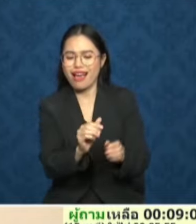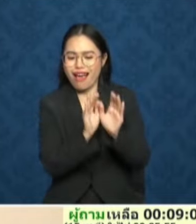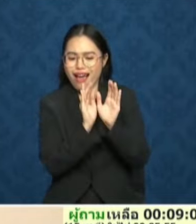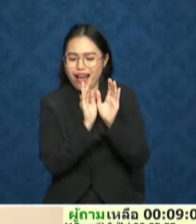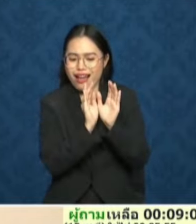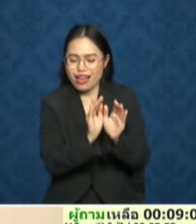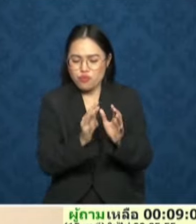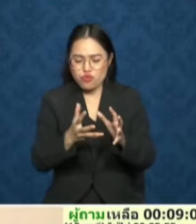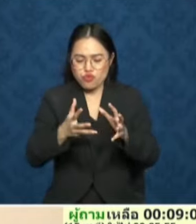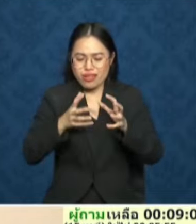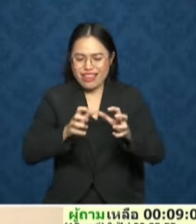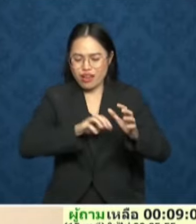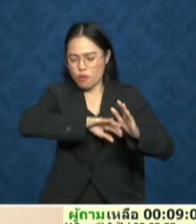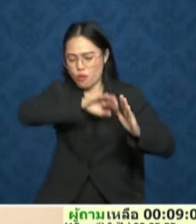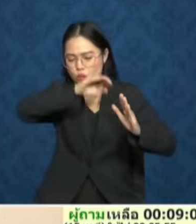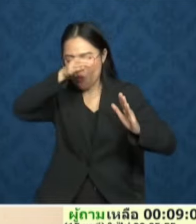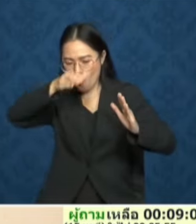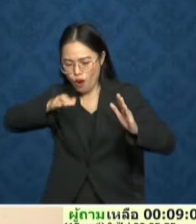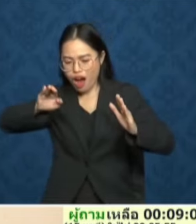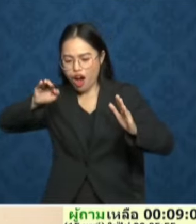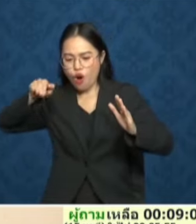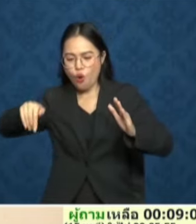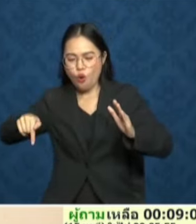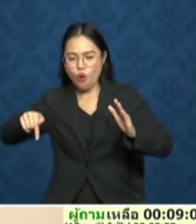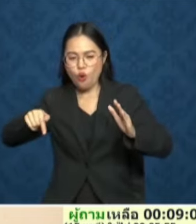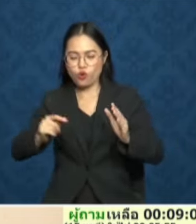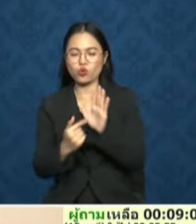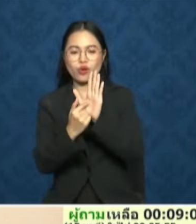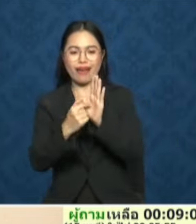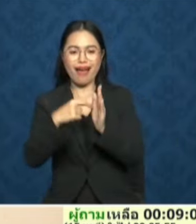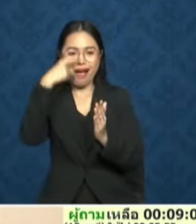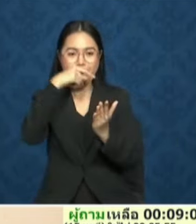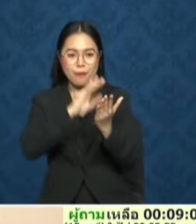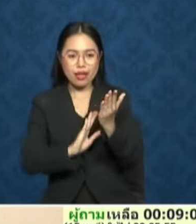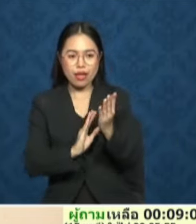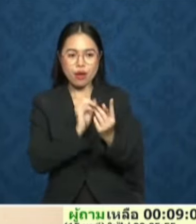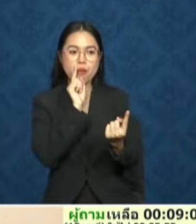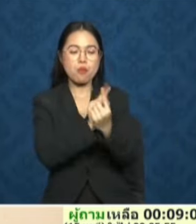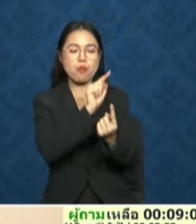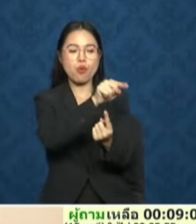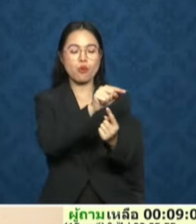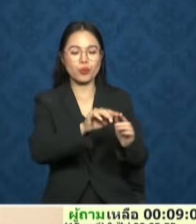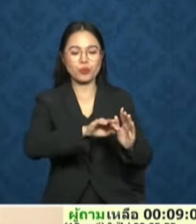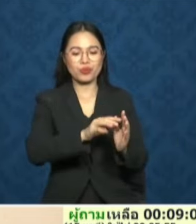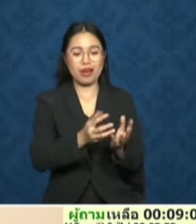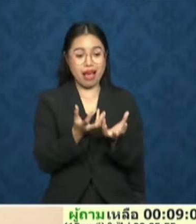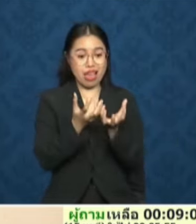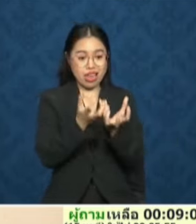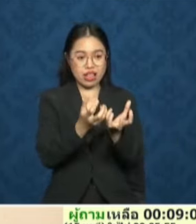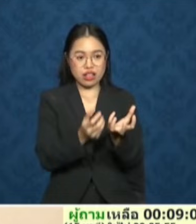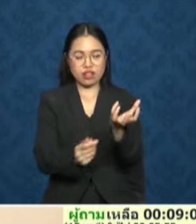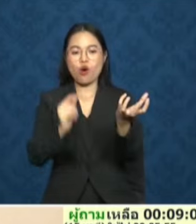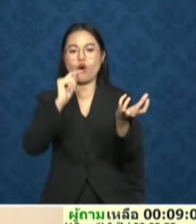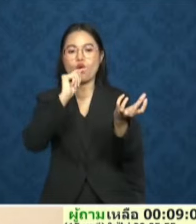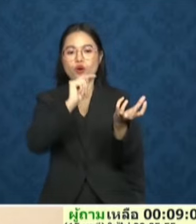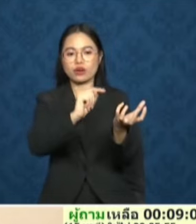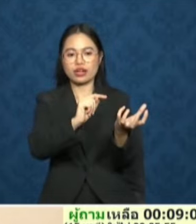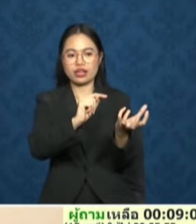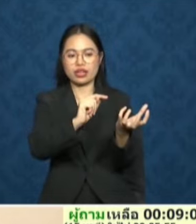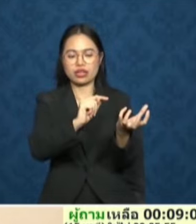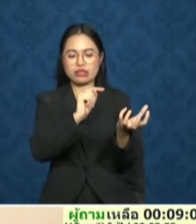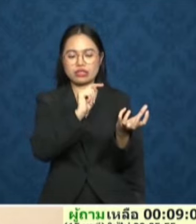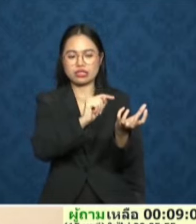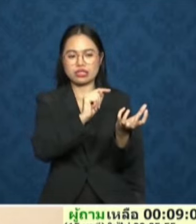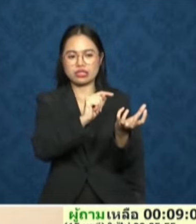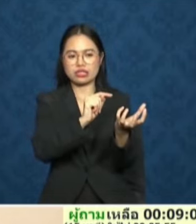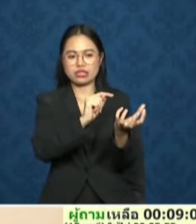วอยในหิน โยเฉพาะอย่างยิ่งในประเทศไทยถ้าท่านสัเกตนะคะ ก้อนหินก้อนนี้ก้อนนี้ เราไม่ได้เรียกว ก้อน Litiem